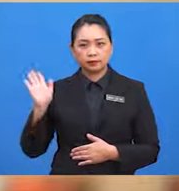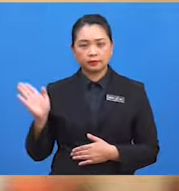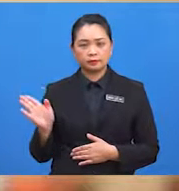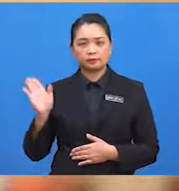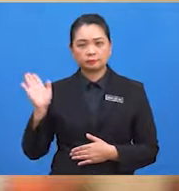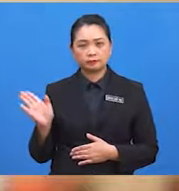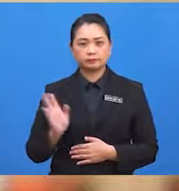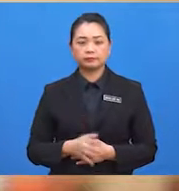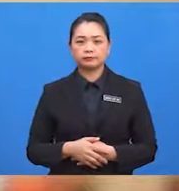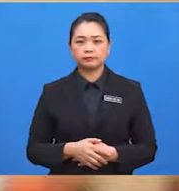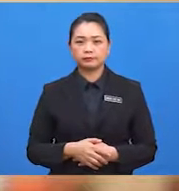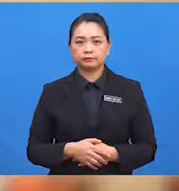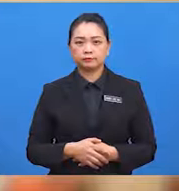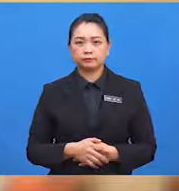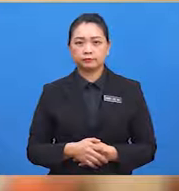dan Assyria.